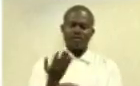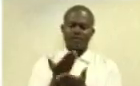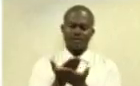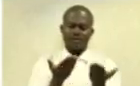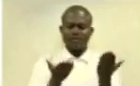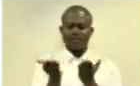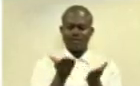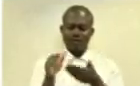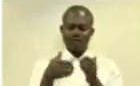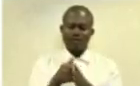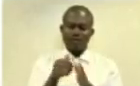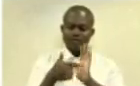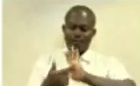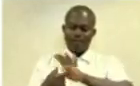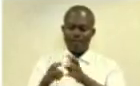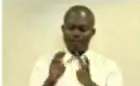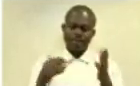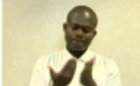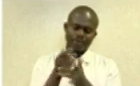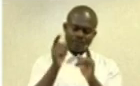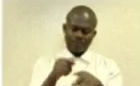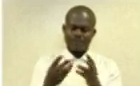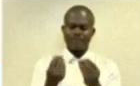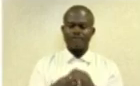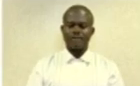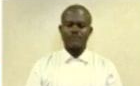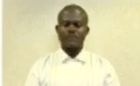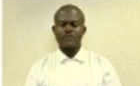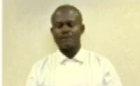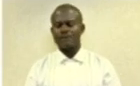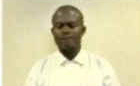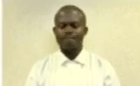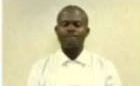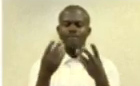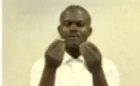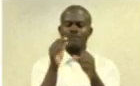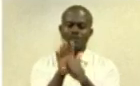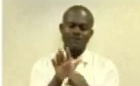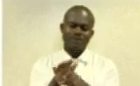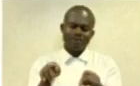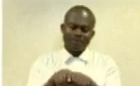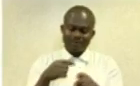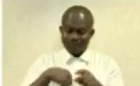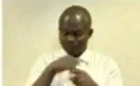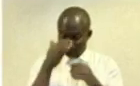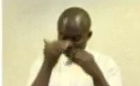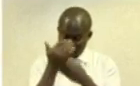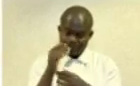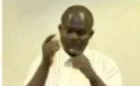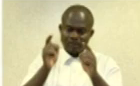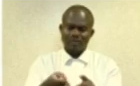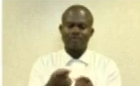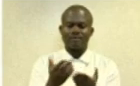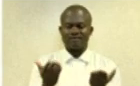Abachena isevise bahamya ko uburyo bushya buje kuboro hereza. Jaba bitu kwa roheji. Mkuma mjotse mjitondo ukawujiri